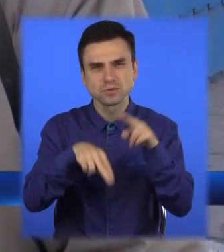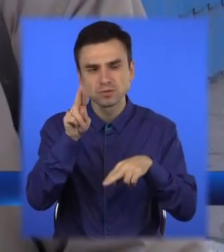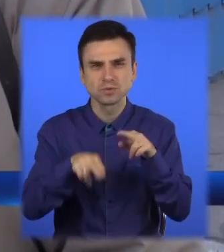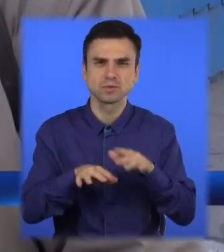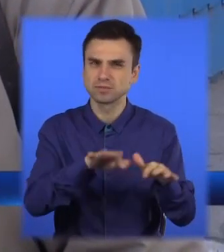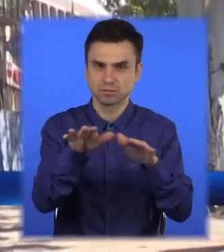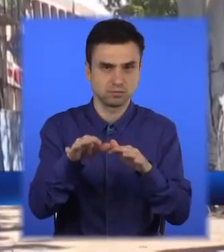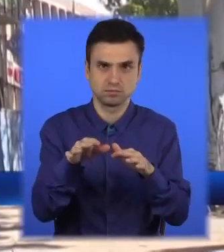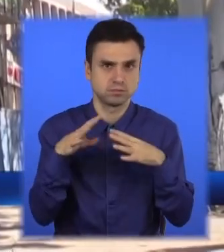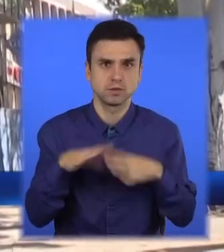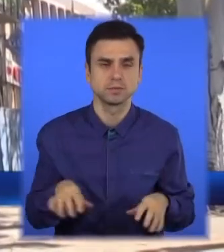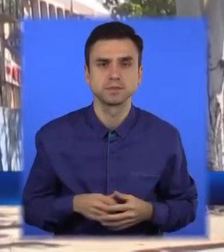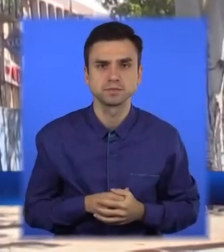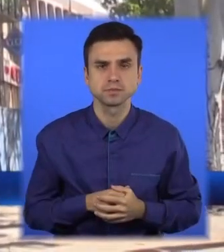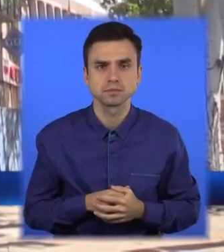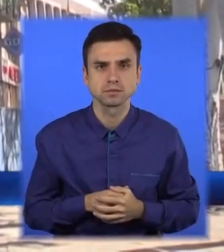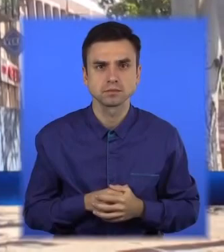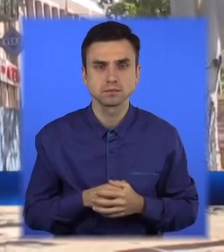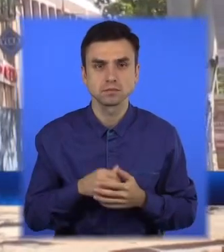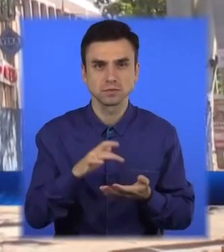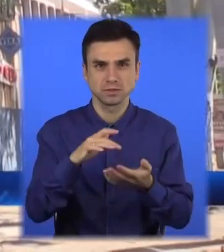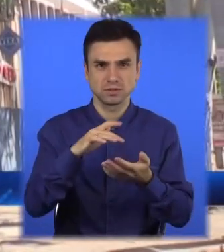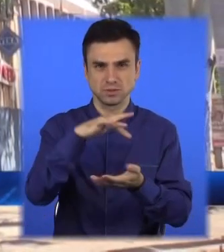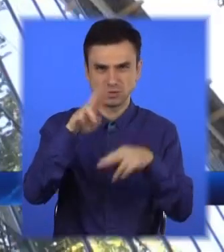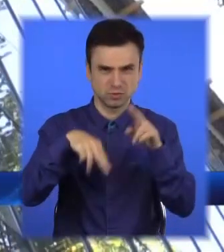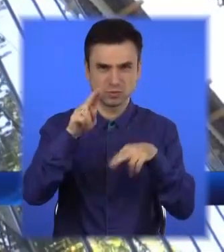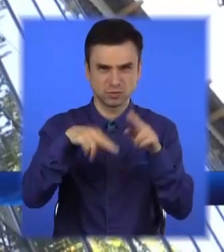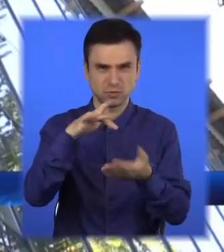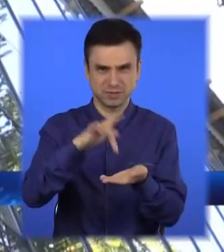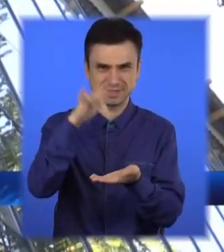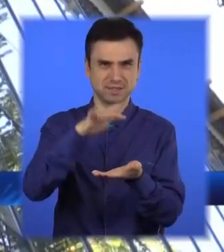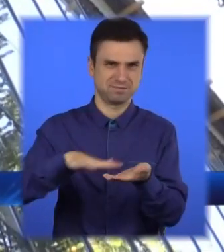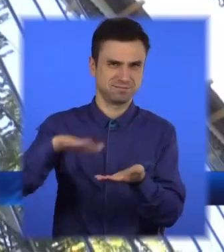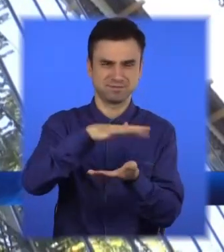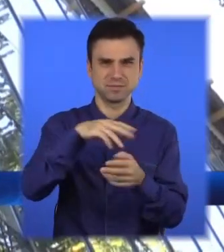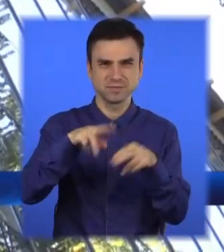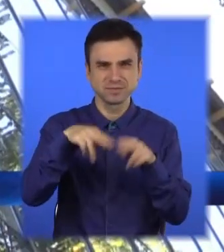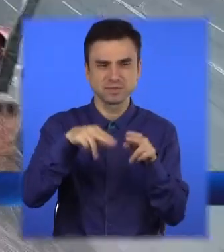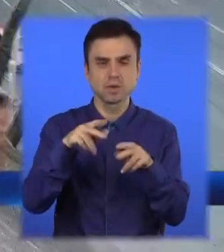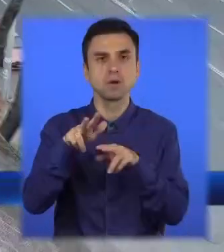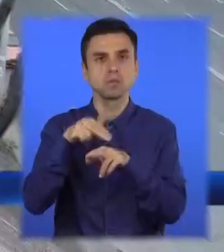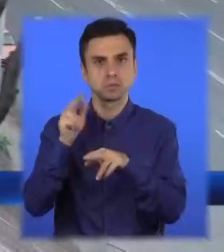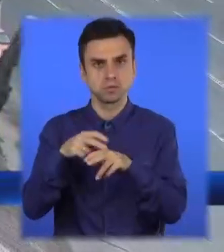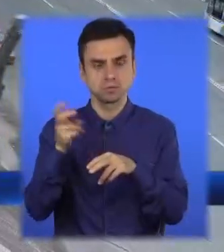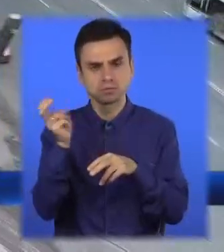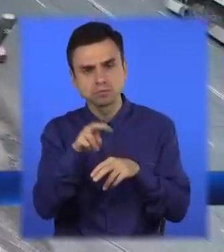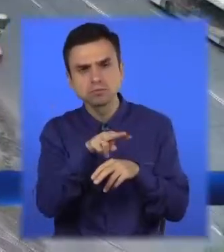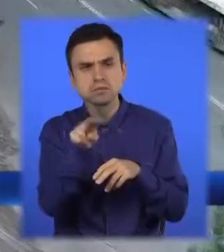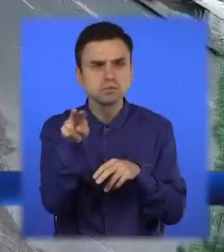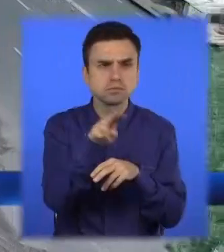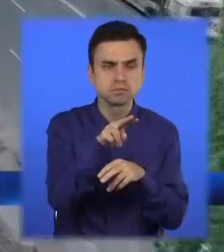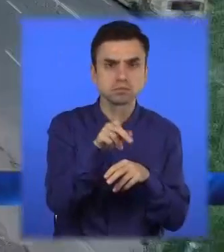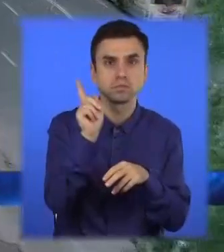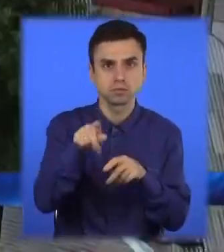робіт за цією адресою. Новим будівництвом у центрі міста зацікавилися і правоохоронці. Відкрито навіть кримінальне